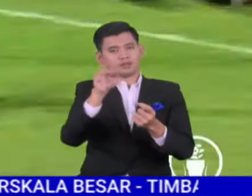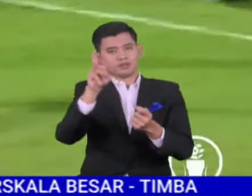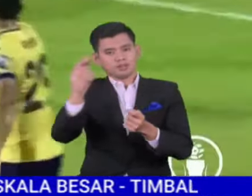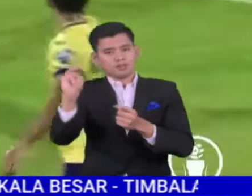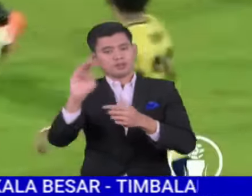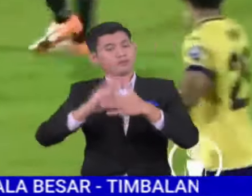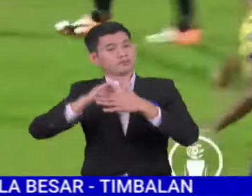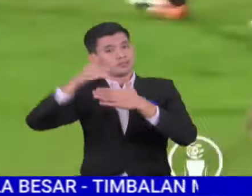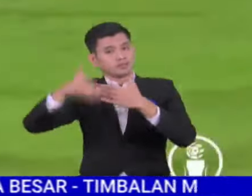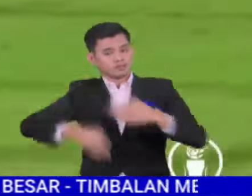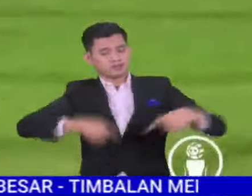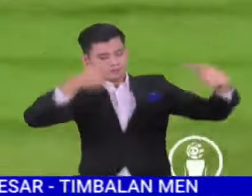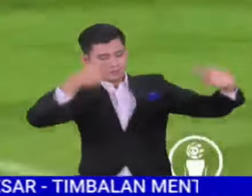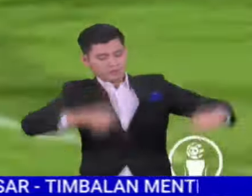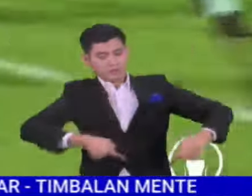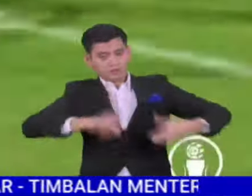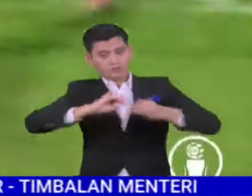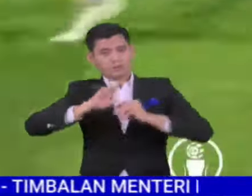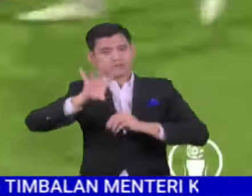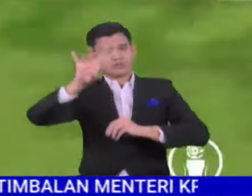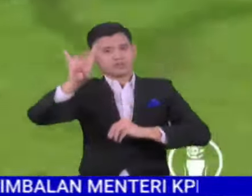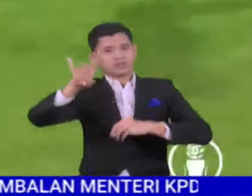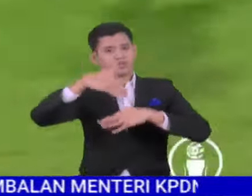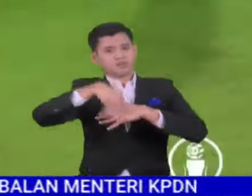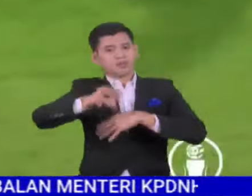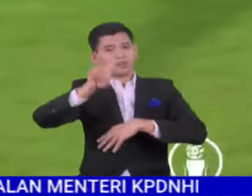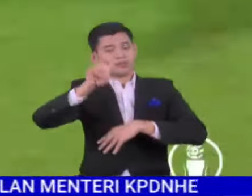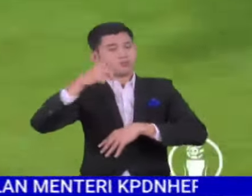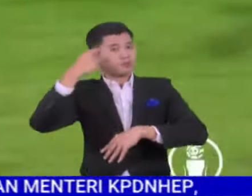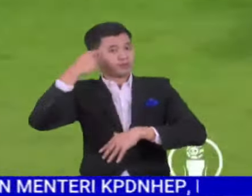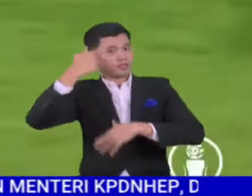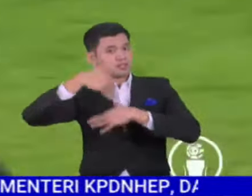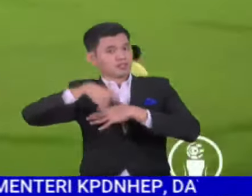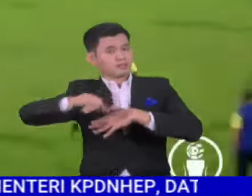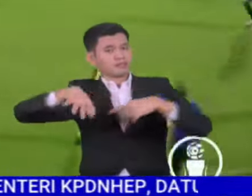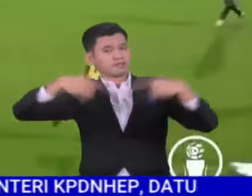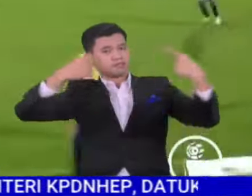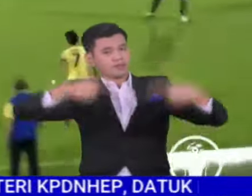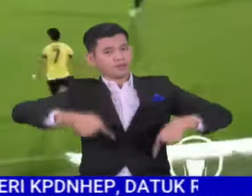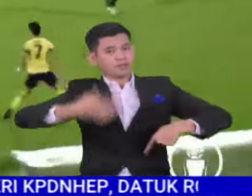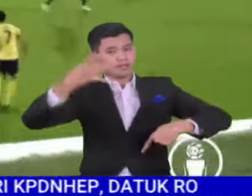saingan di kedudukan ketujuh dengan 20 mata selepas 18 perlawanan berlangsung.